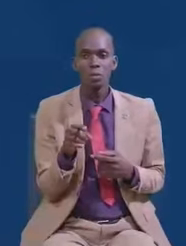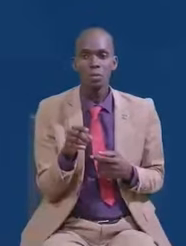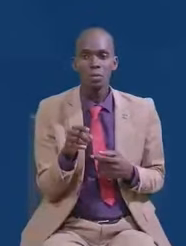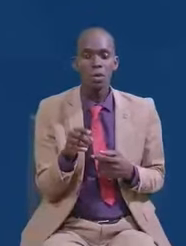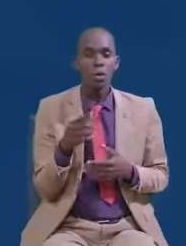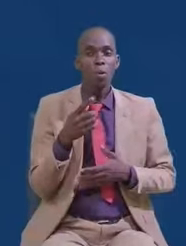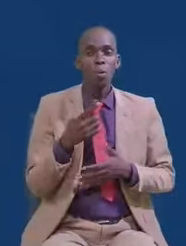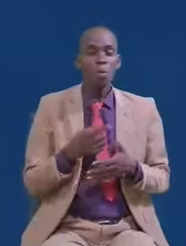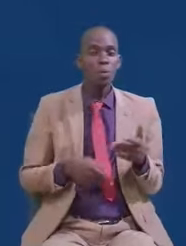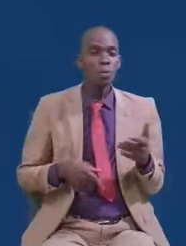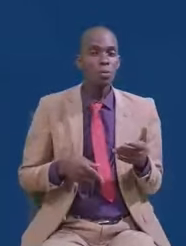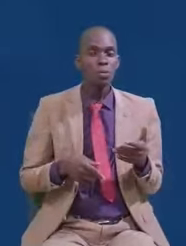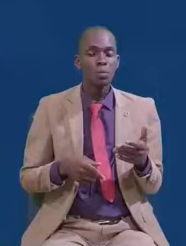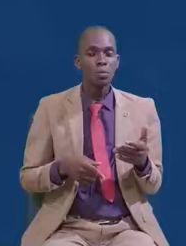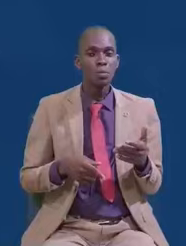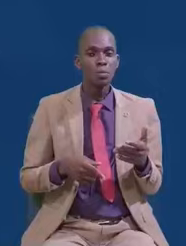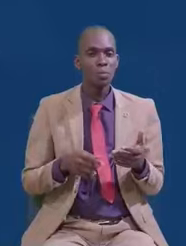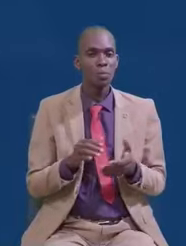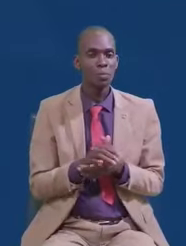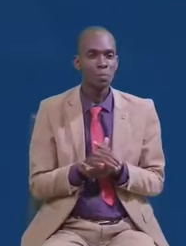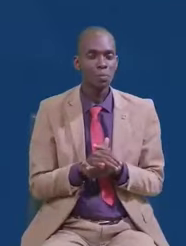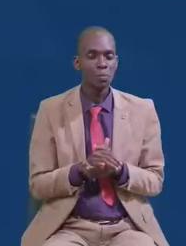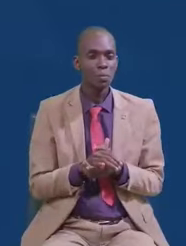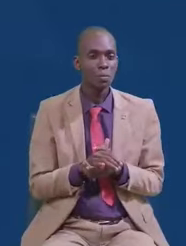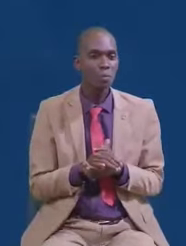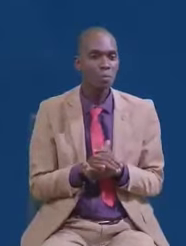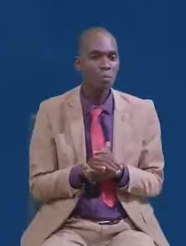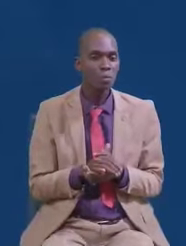Ce qui est merveilleux sur la terre est une boue au ciel.